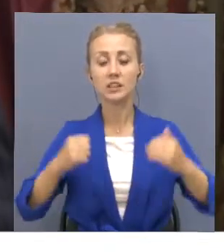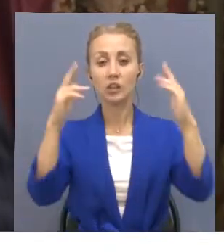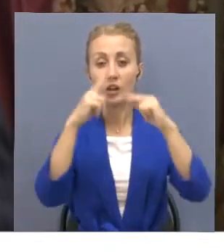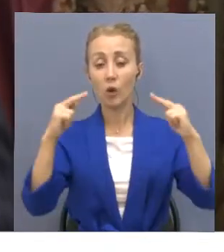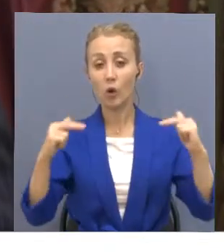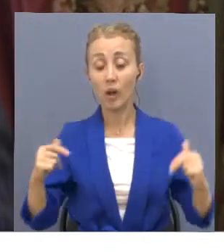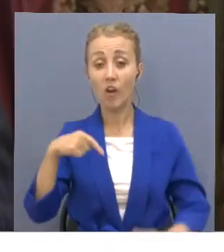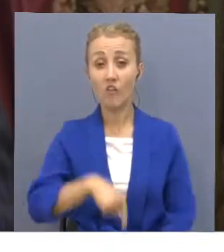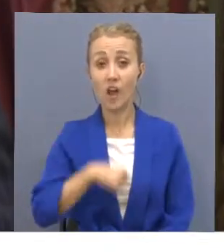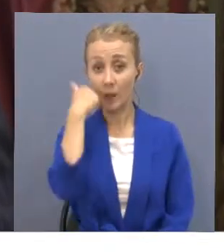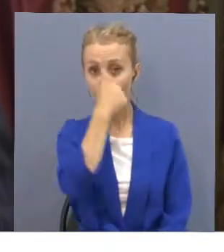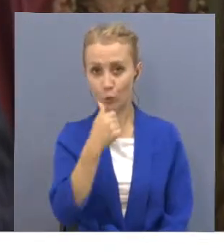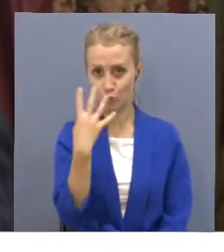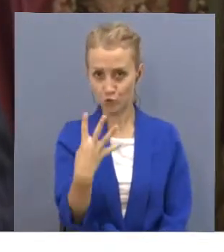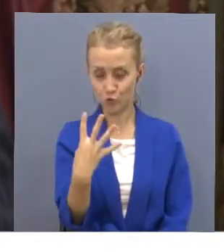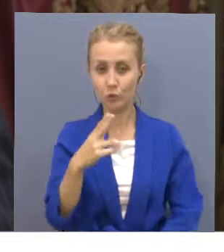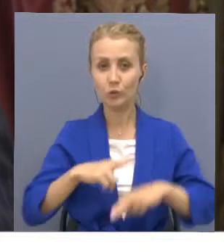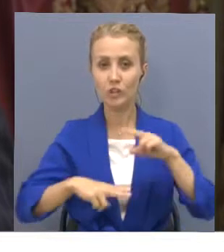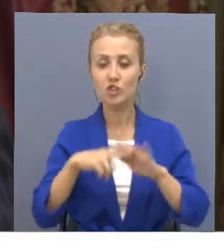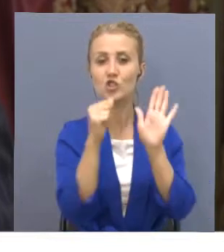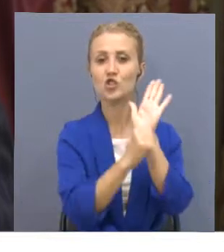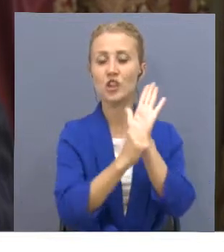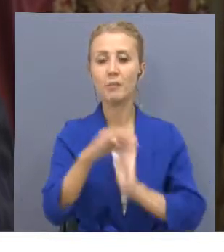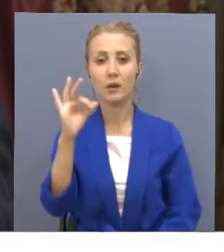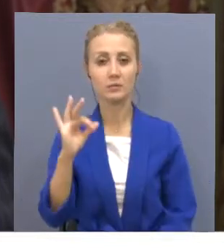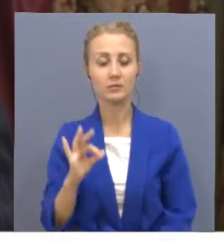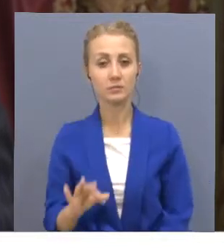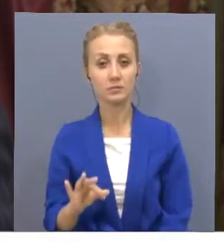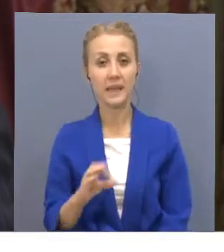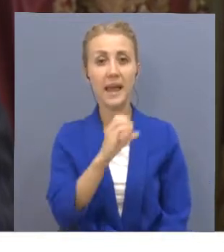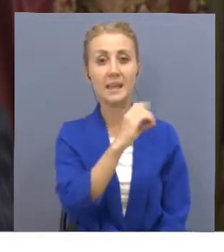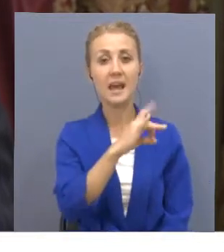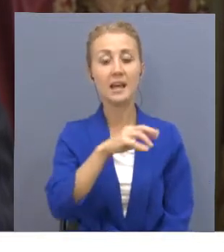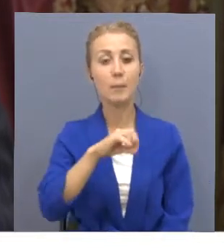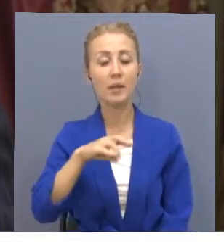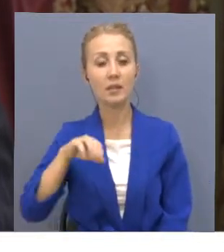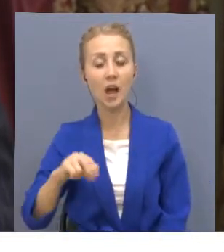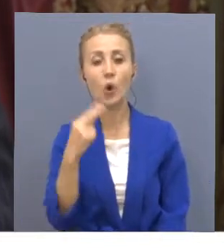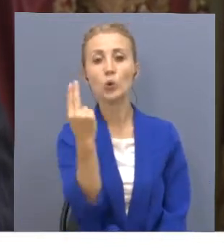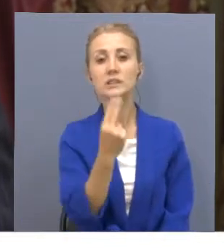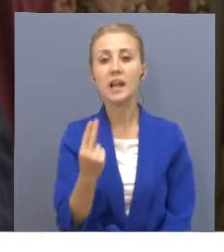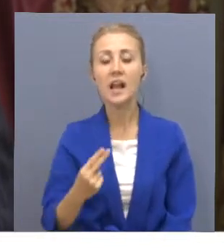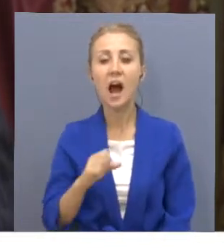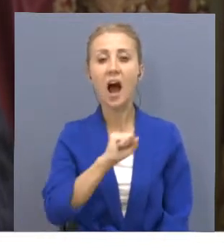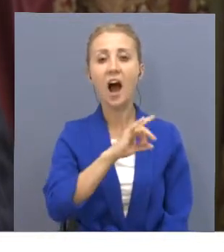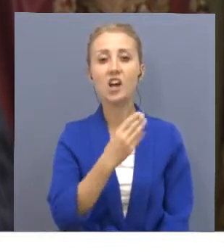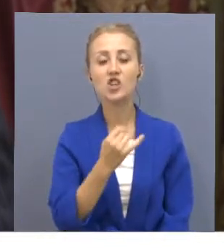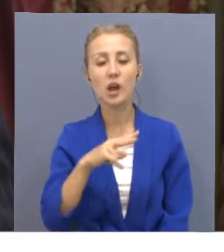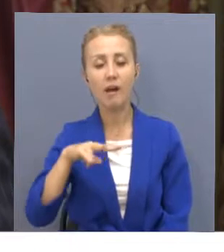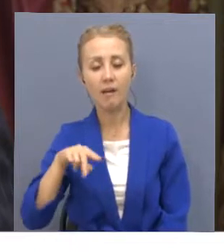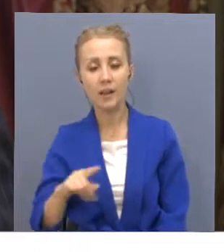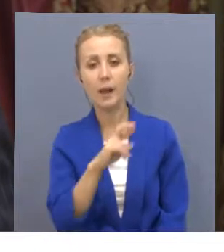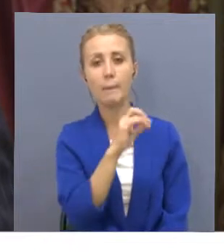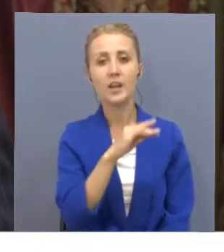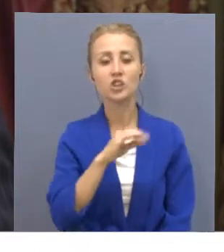мы строим 4, то есть почти 60%. В Ерементауском, Аршалынском, Целиноградском районе Бажатсал в этом